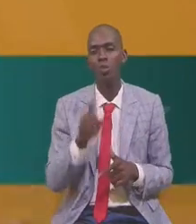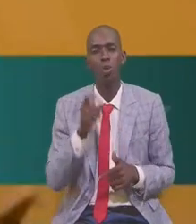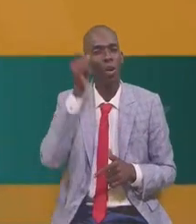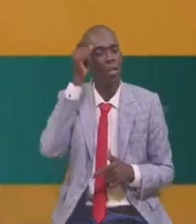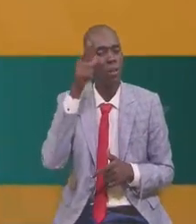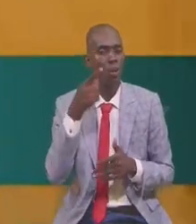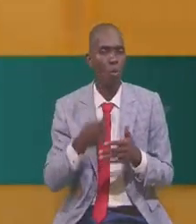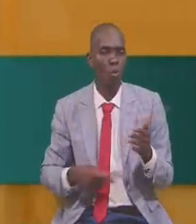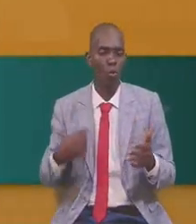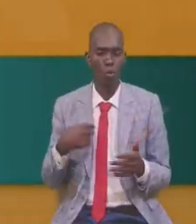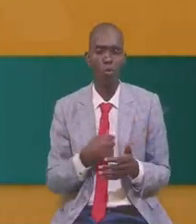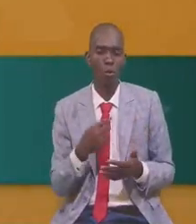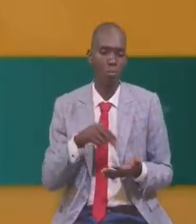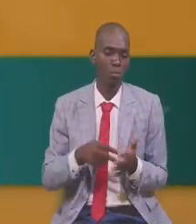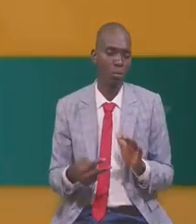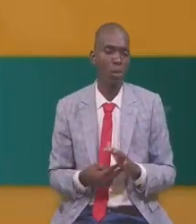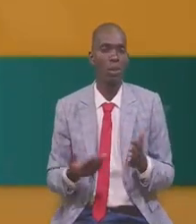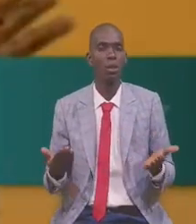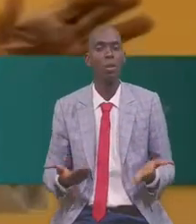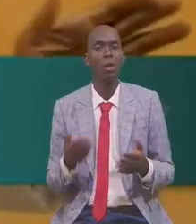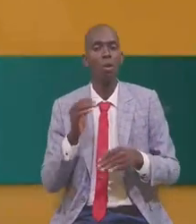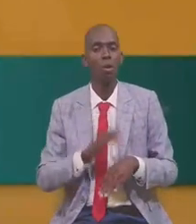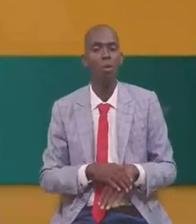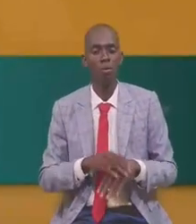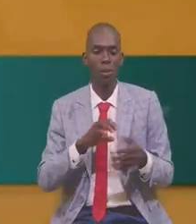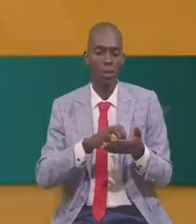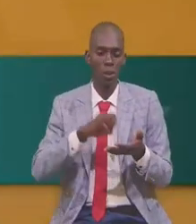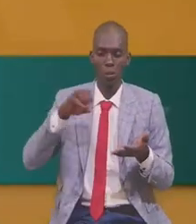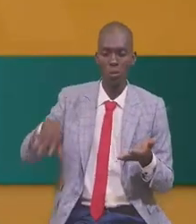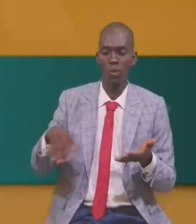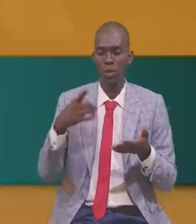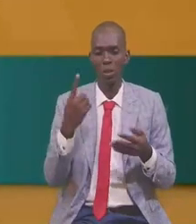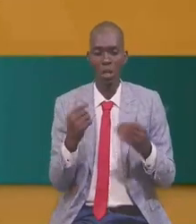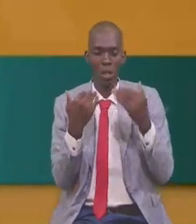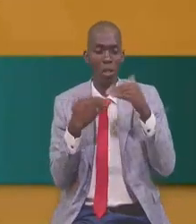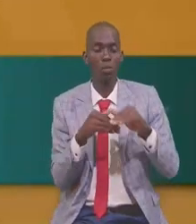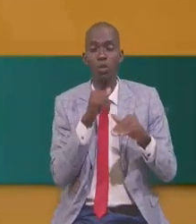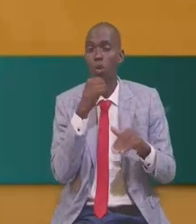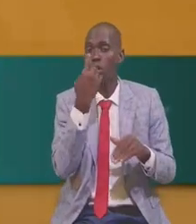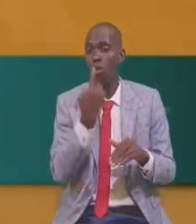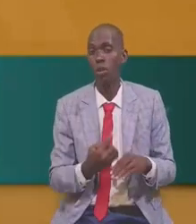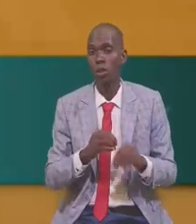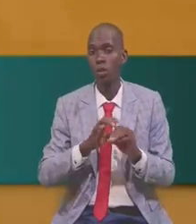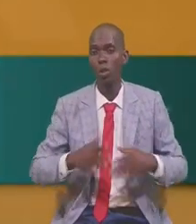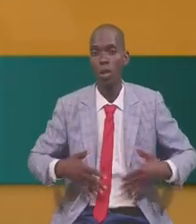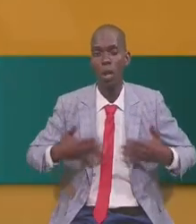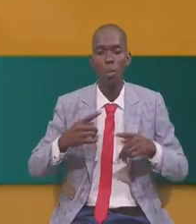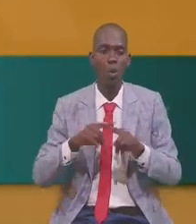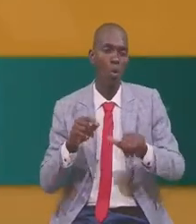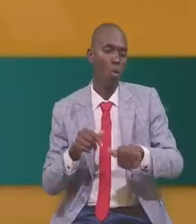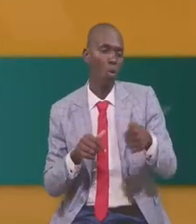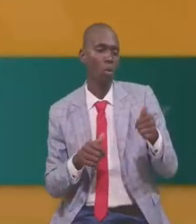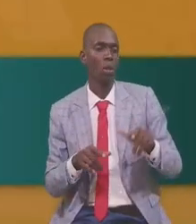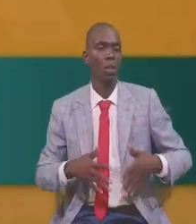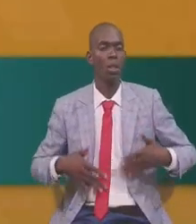nous parlons sur ôter les limites, pas dans ta vie seulement, mais dans la vie d'autres personnes. Si